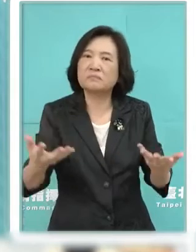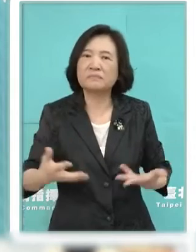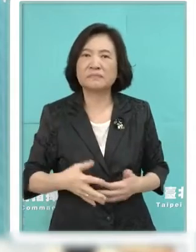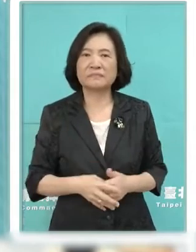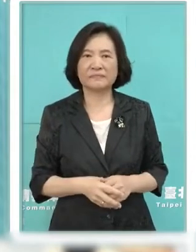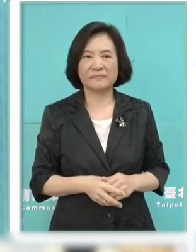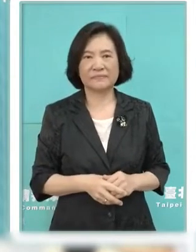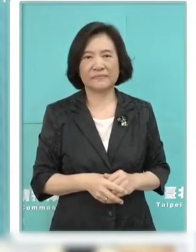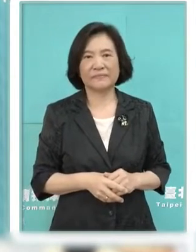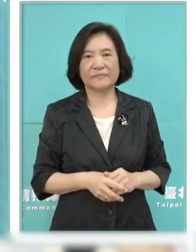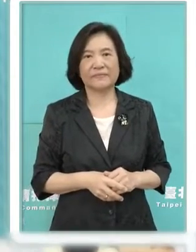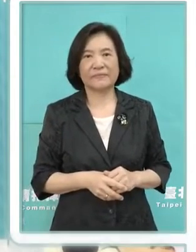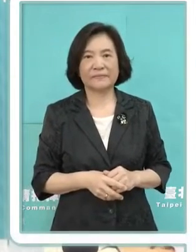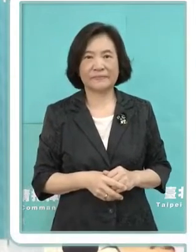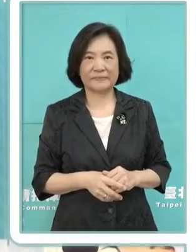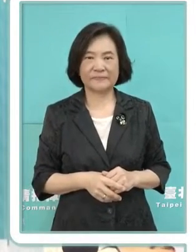看？